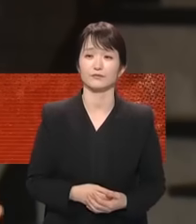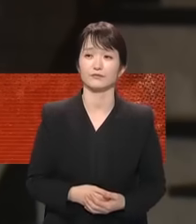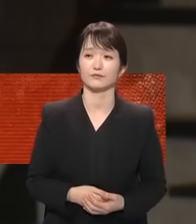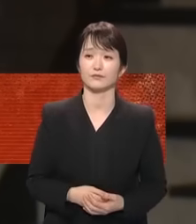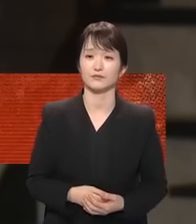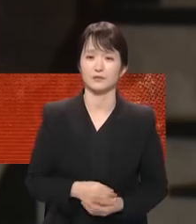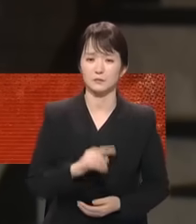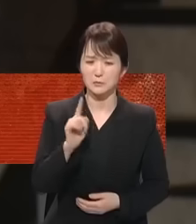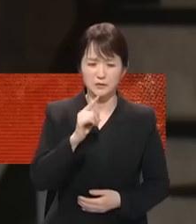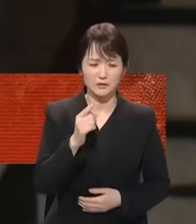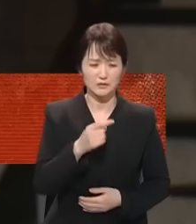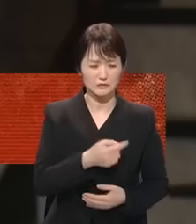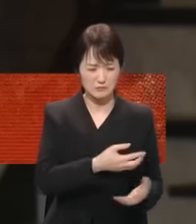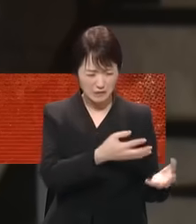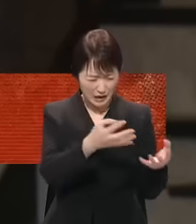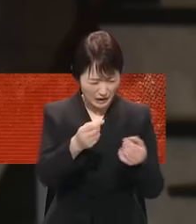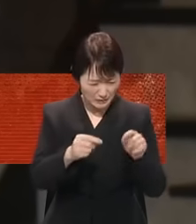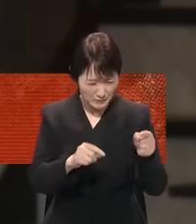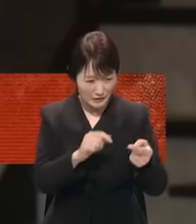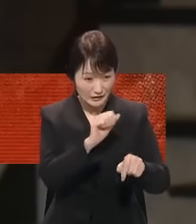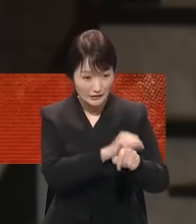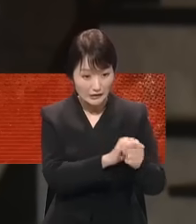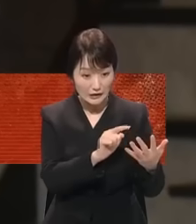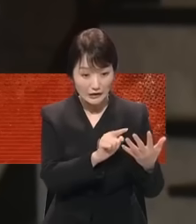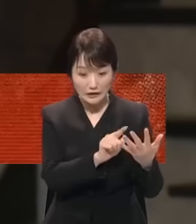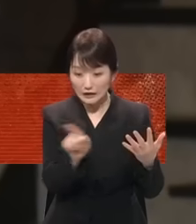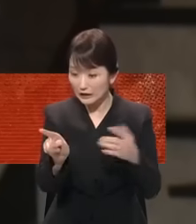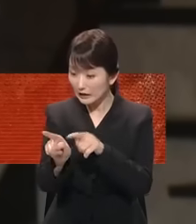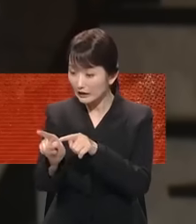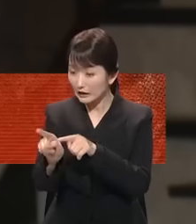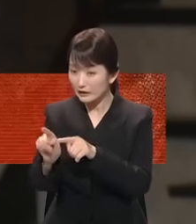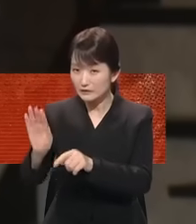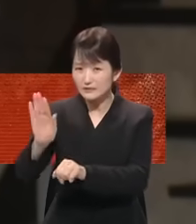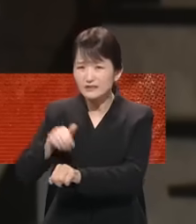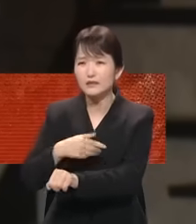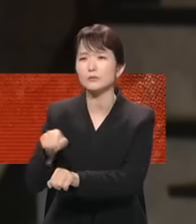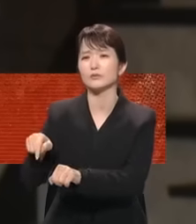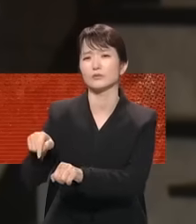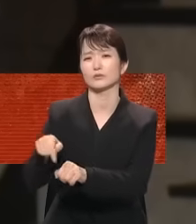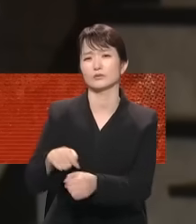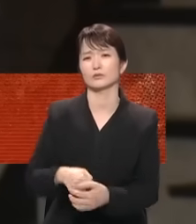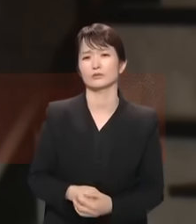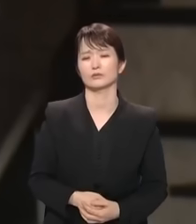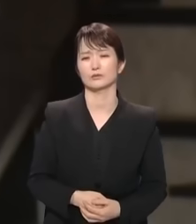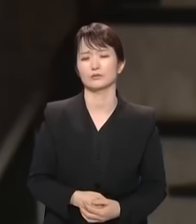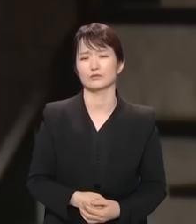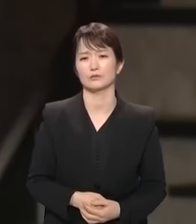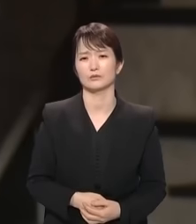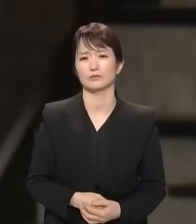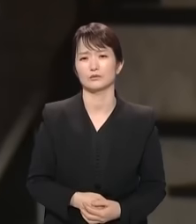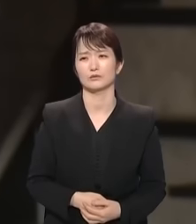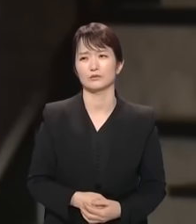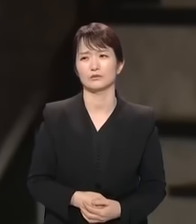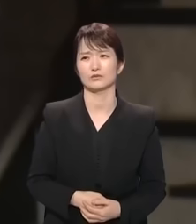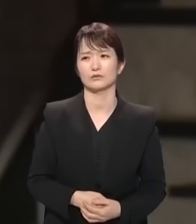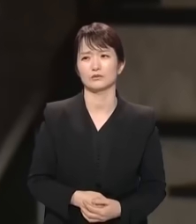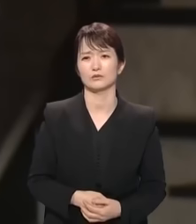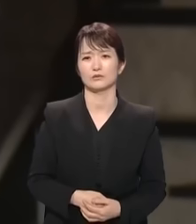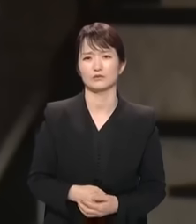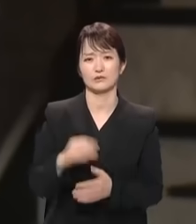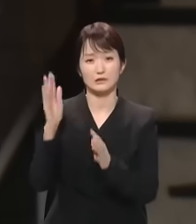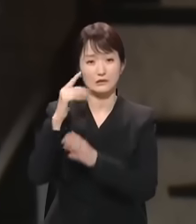100개를 잘해 주더라도 하나를 갖다가 결정적으로 잘못하게 되면 그때부터는이 그 듣는이